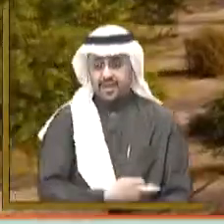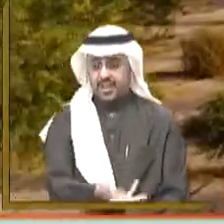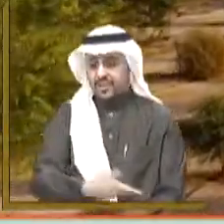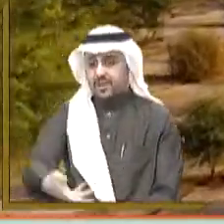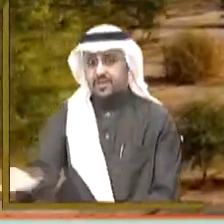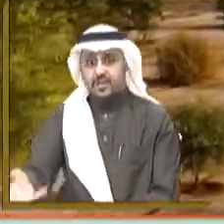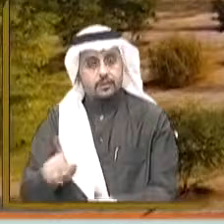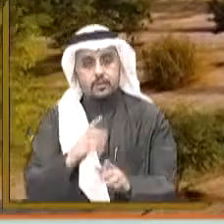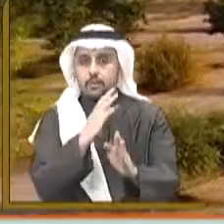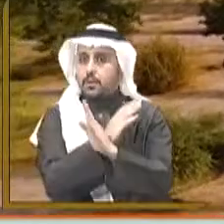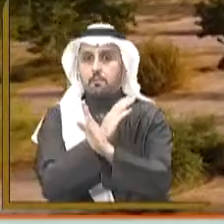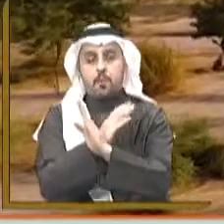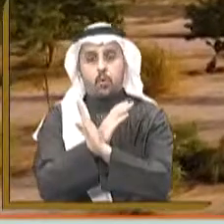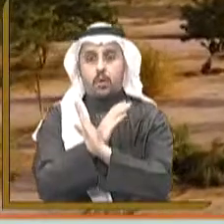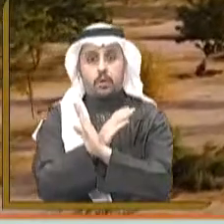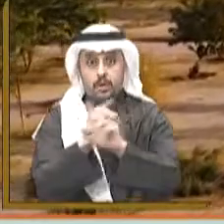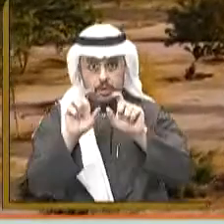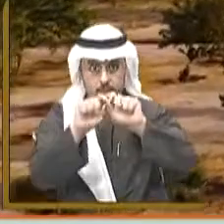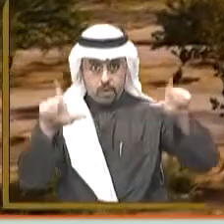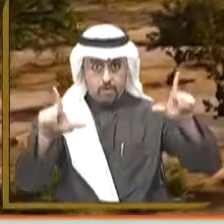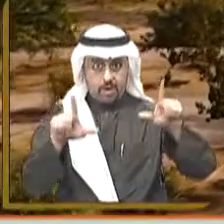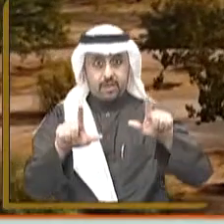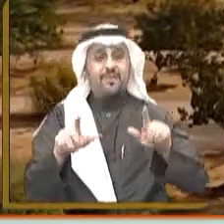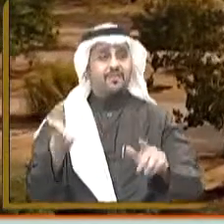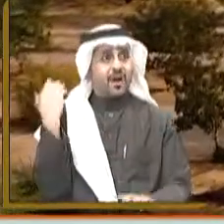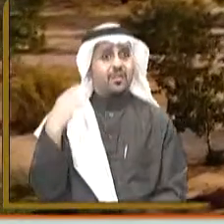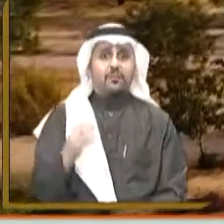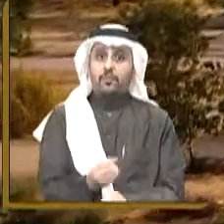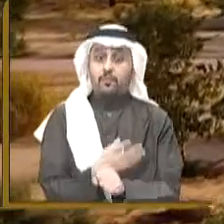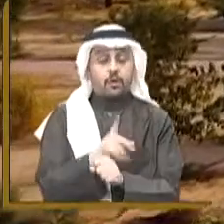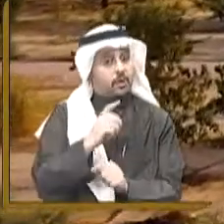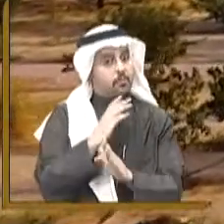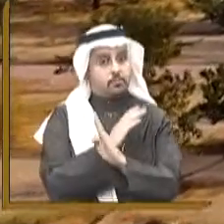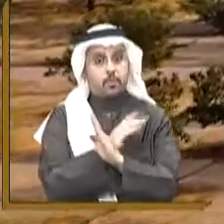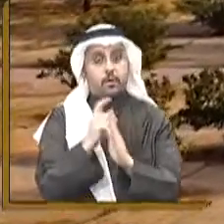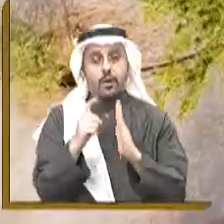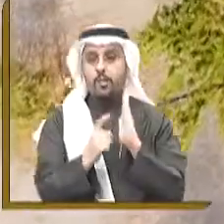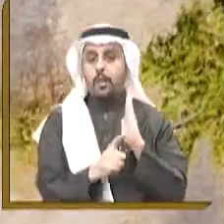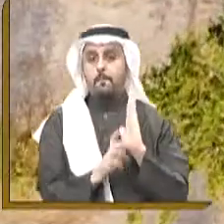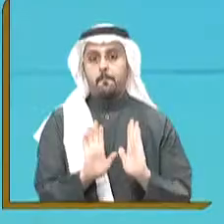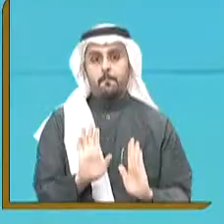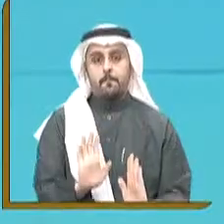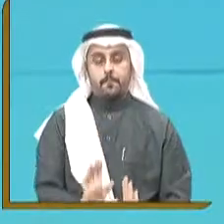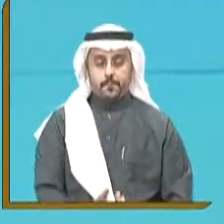يصعب الوصول إليها وخدمتها وزراعتها بأنواع محددة.